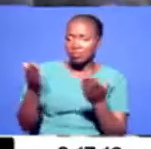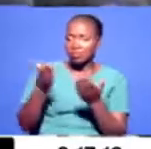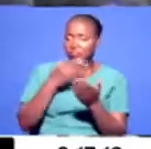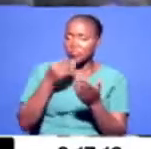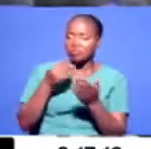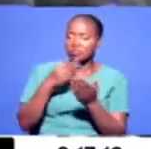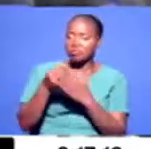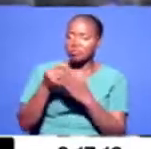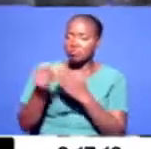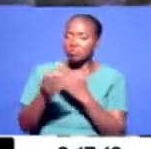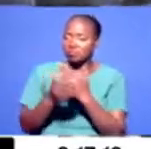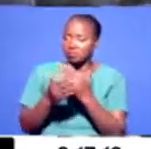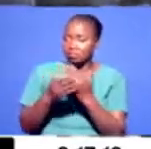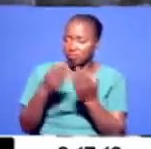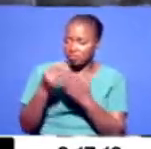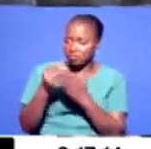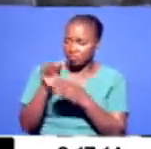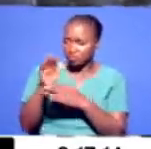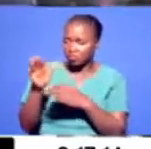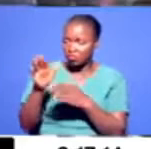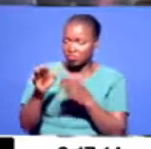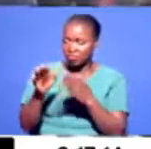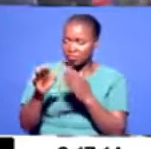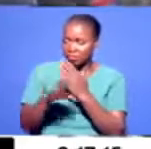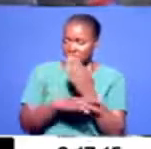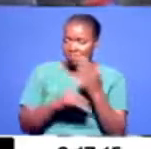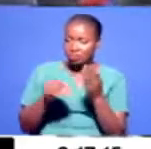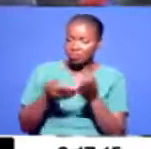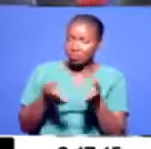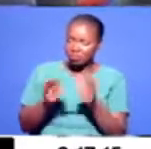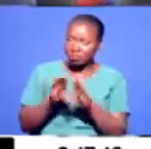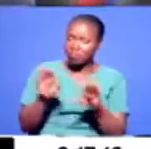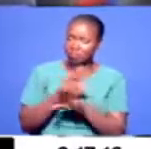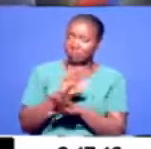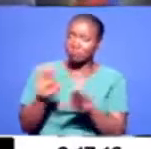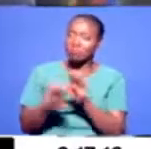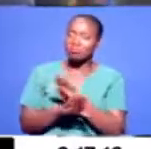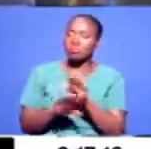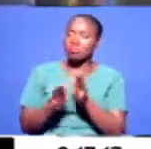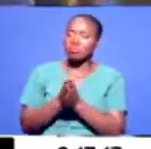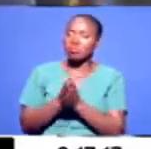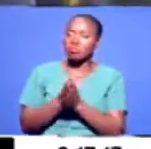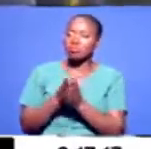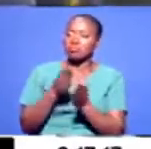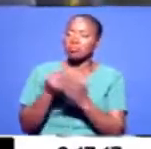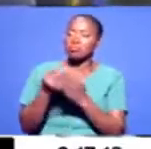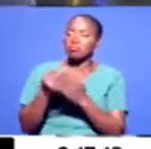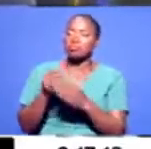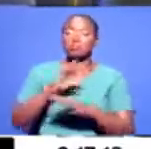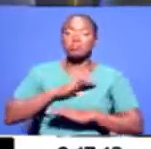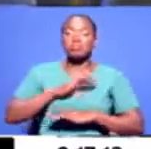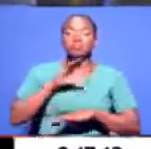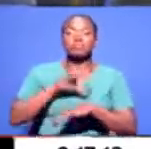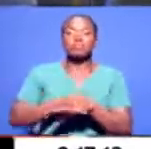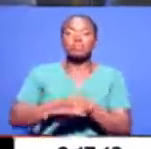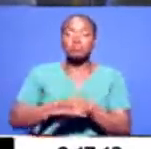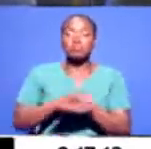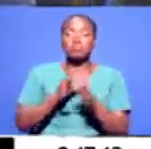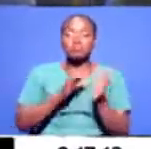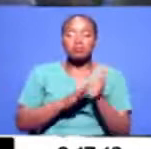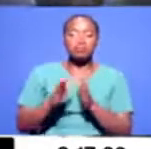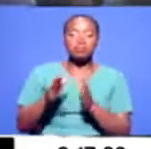zenu. Ndaziba hizo mianya zote. Ndapata pesa ya kutosha ya kwa hii mpango hii